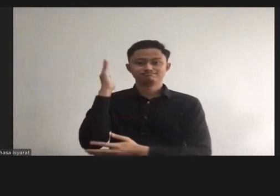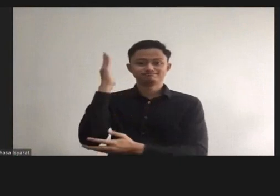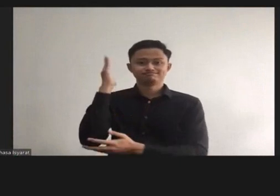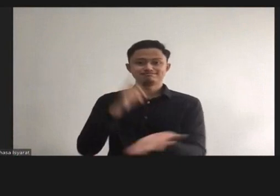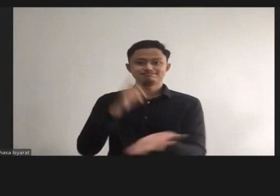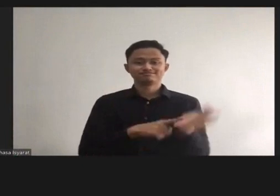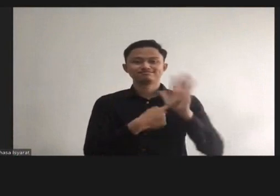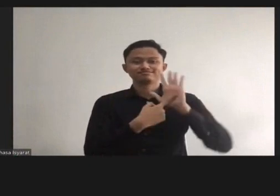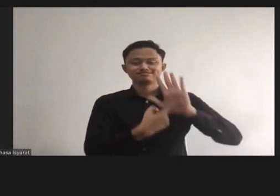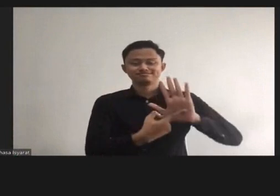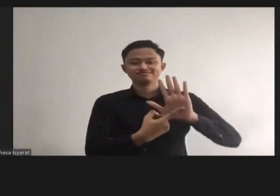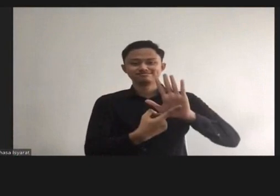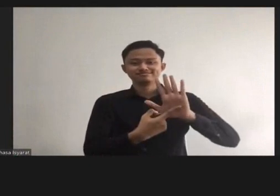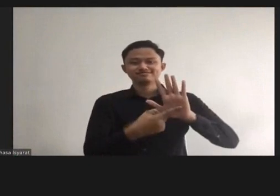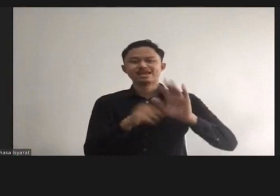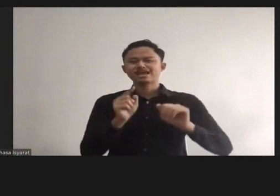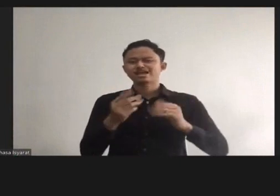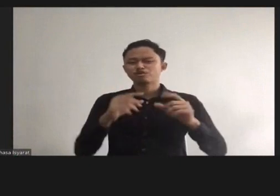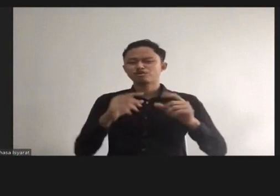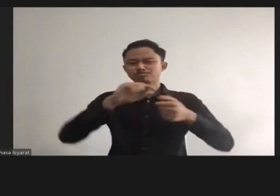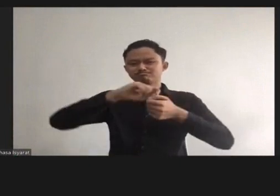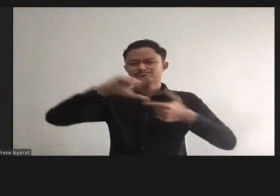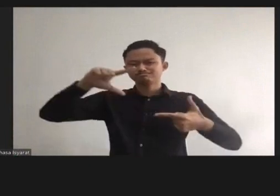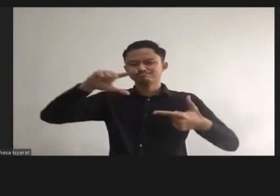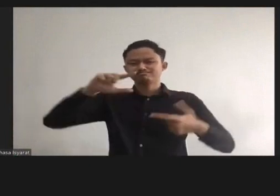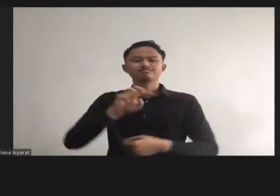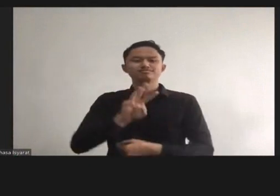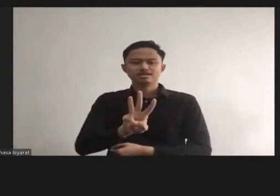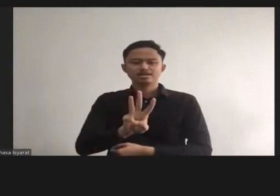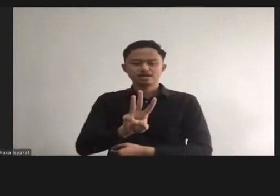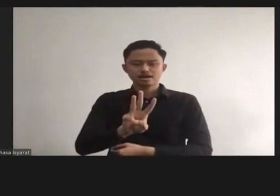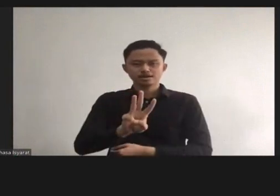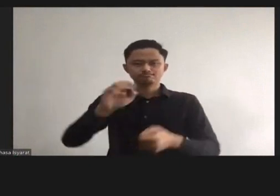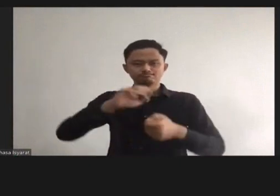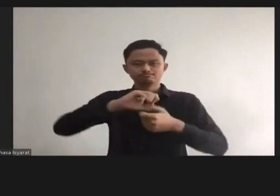diskusi kita.